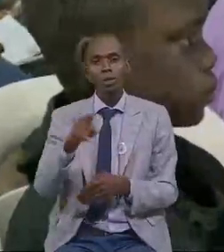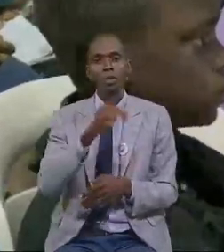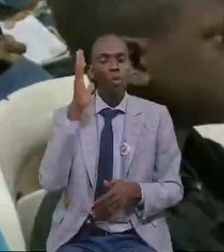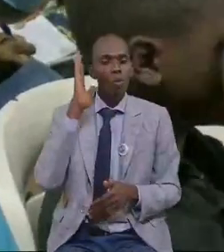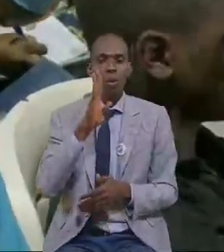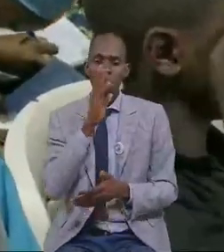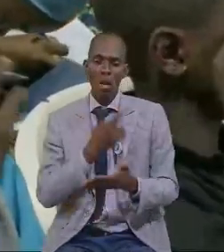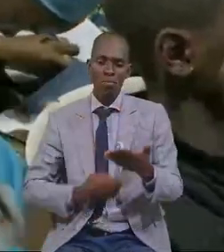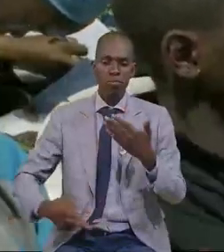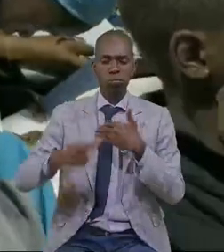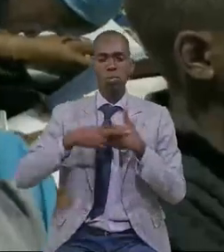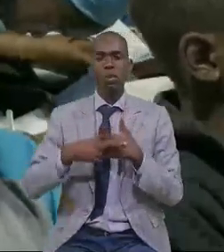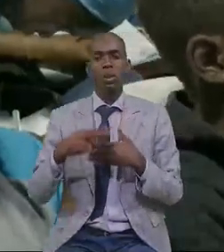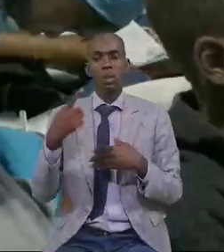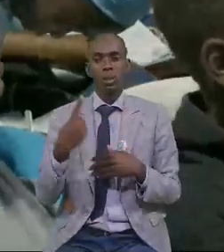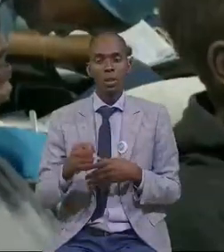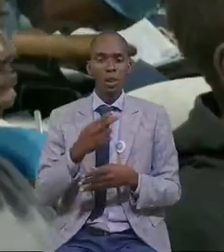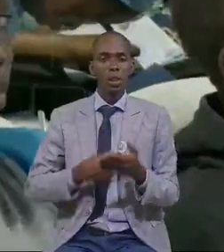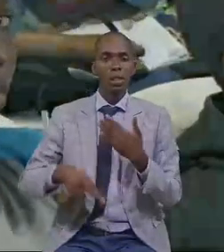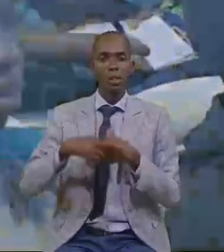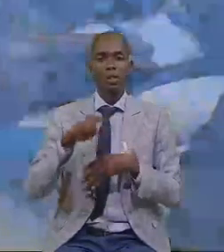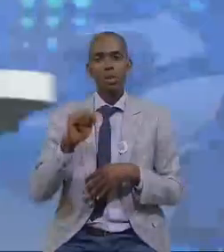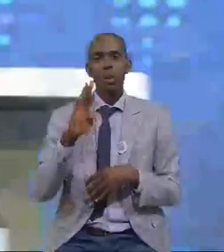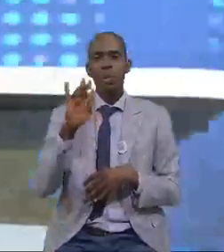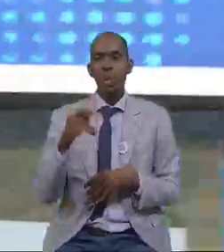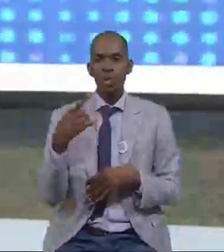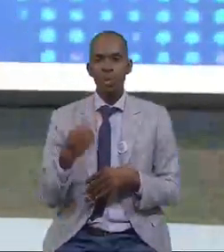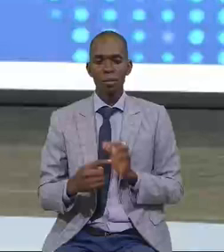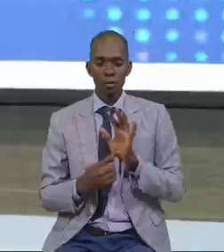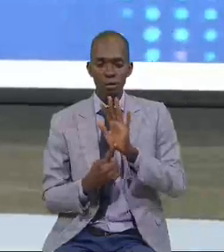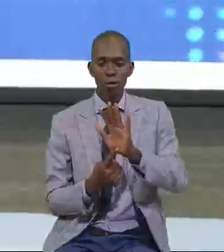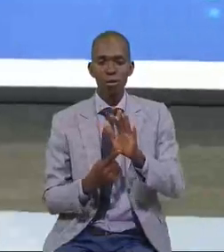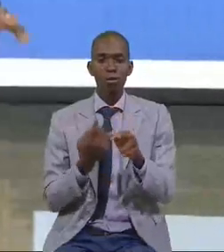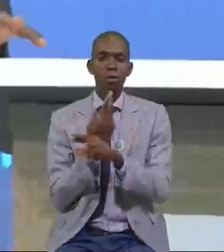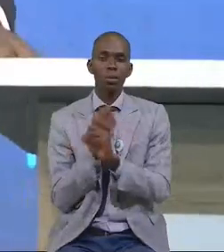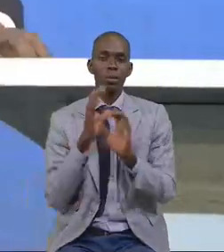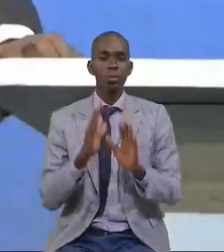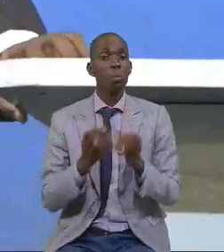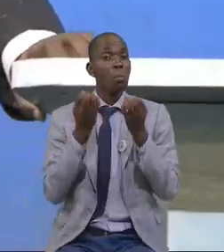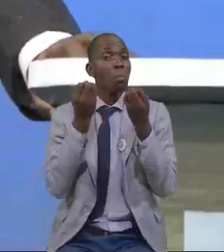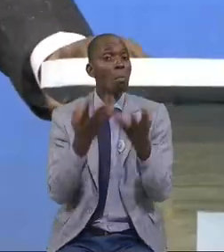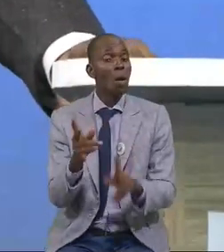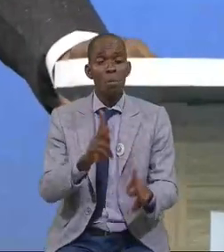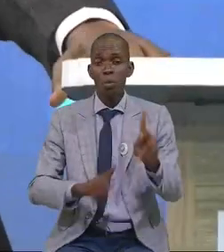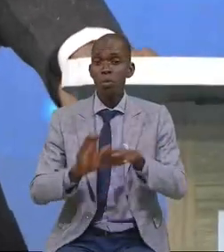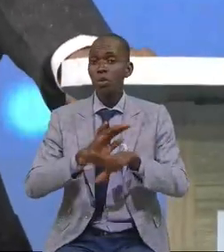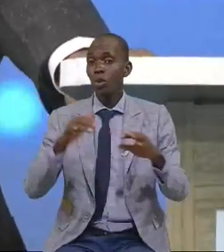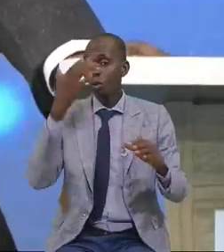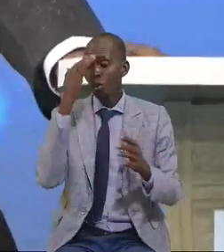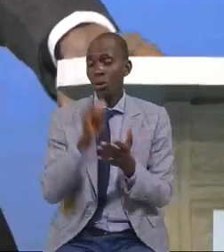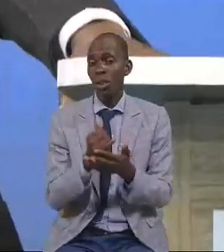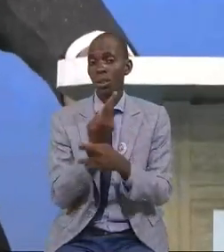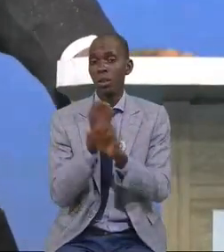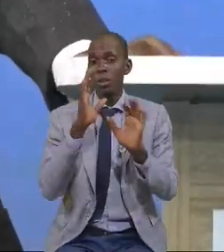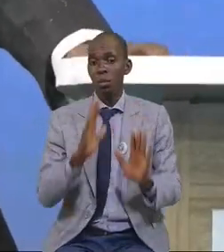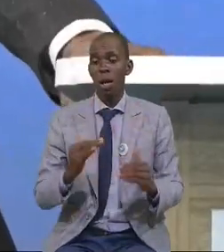restauré. La restauration par le Rédempteur révélé. Plusieurs ne savent pas que le Rédempteur